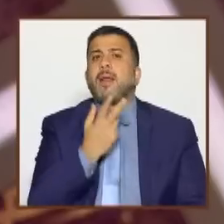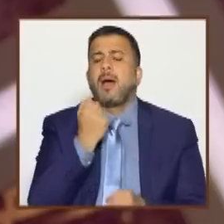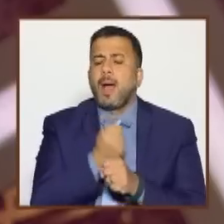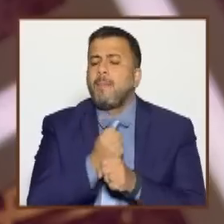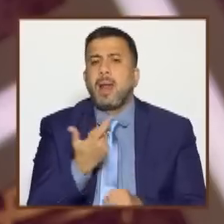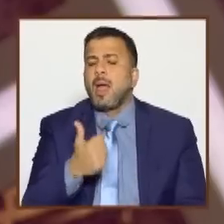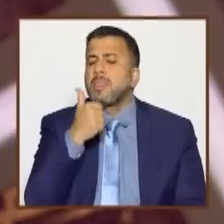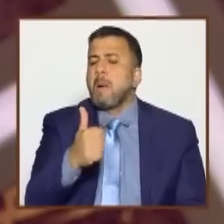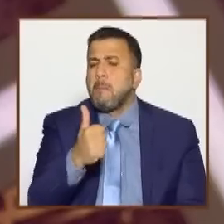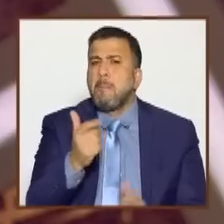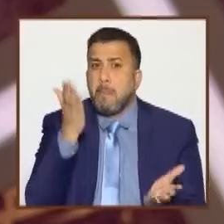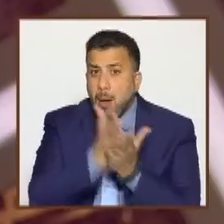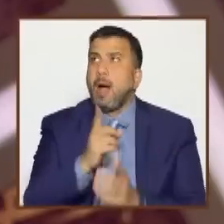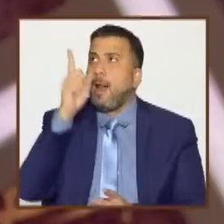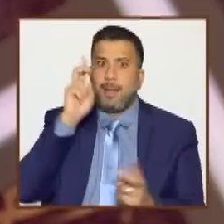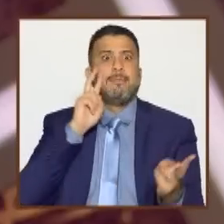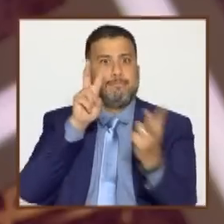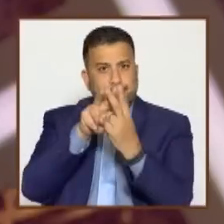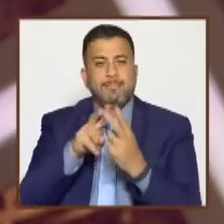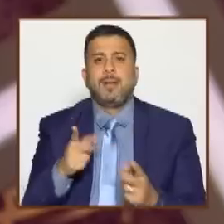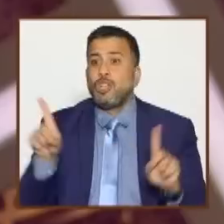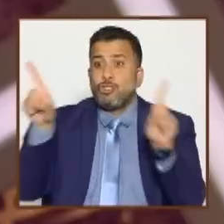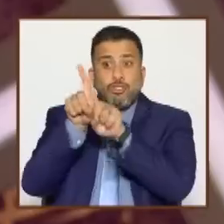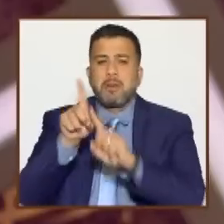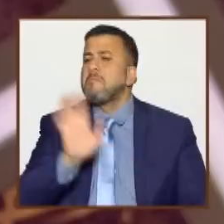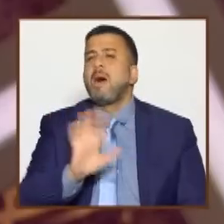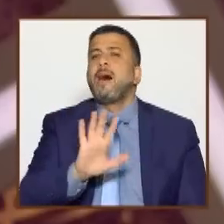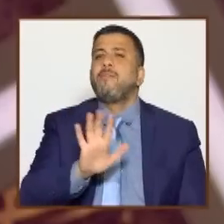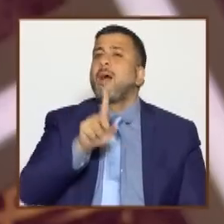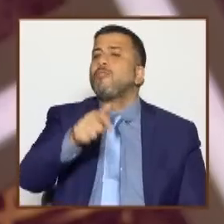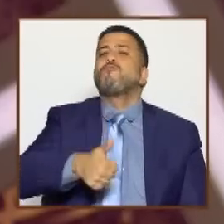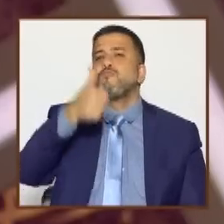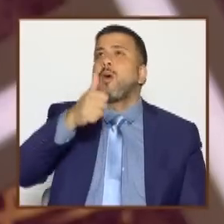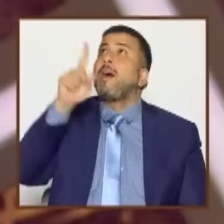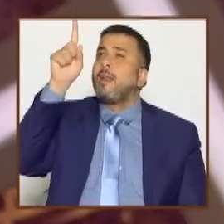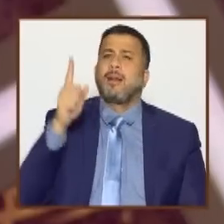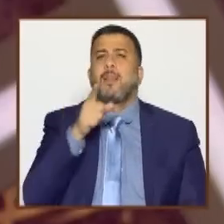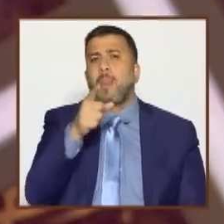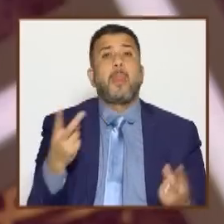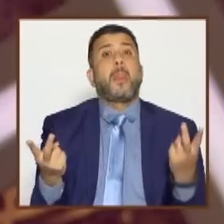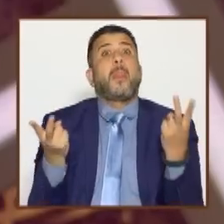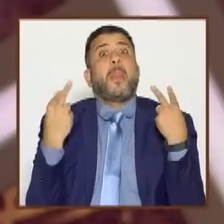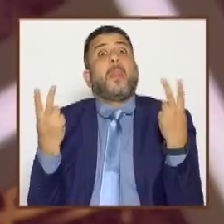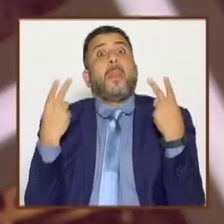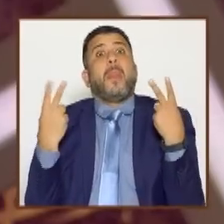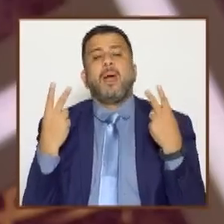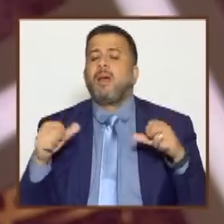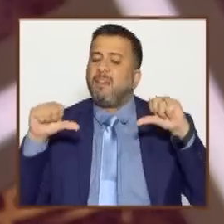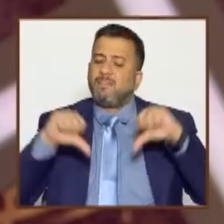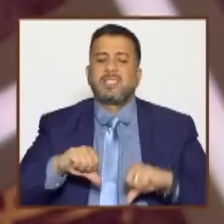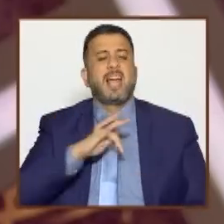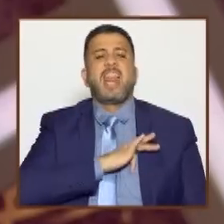مخلصا، ولا يشرك بعبادة ربه أحد. ولذلك الرياء يفسد النية كما يفسد